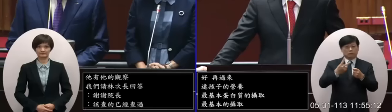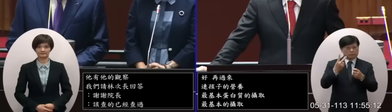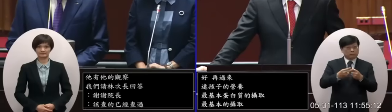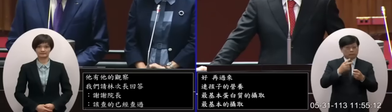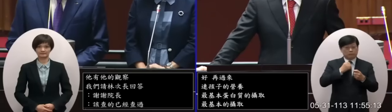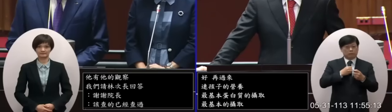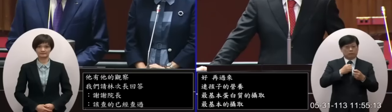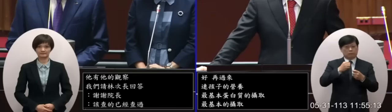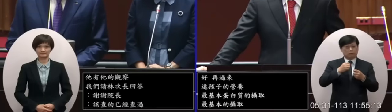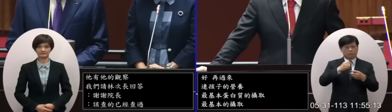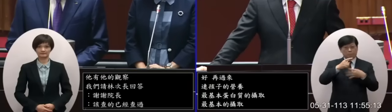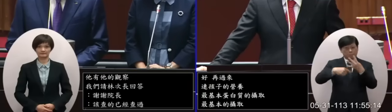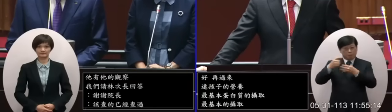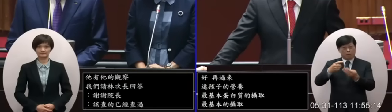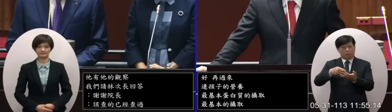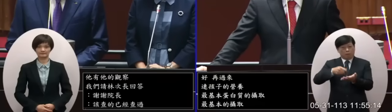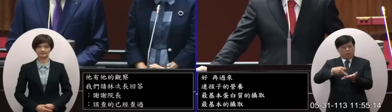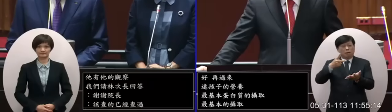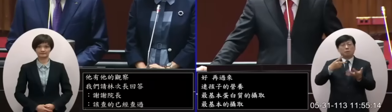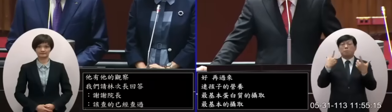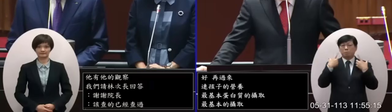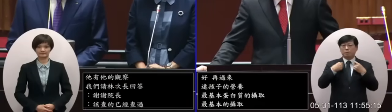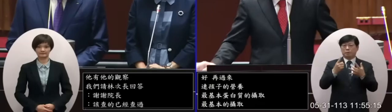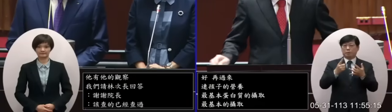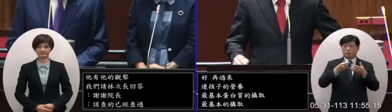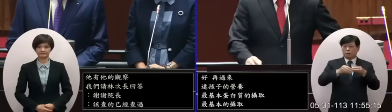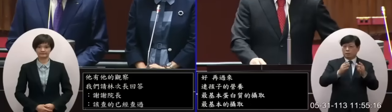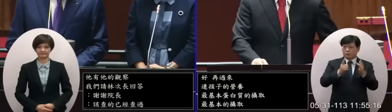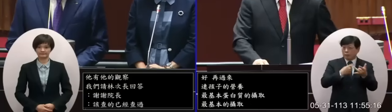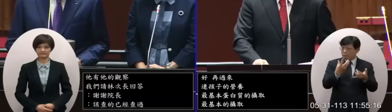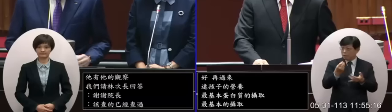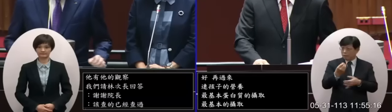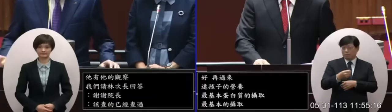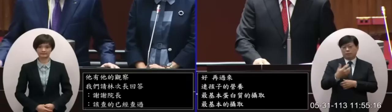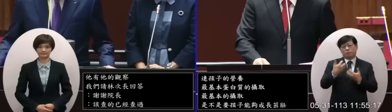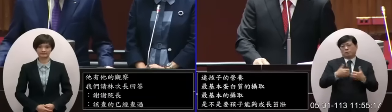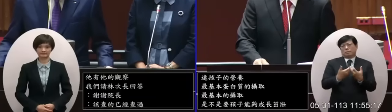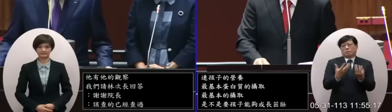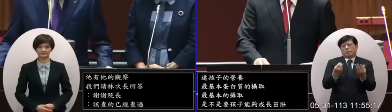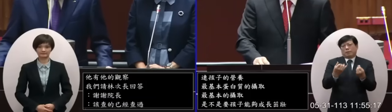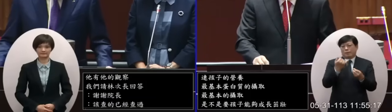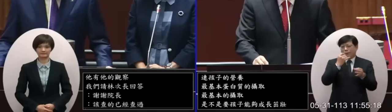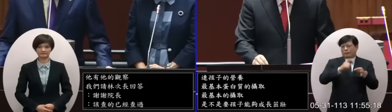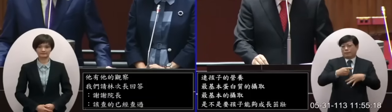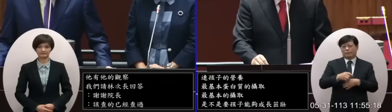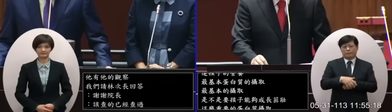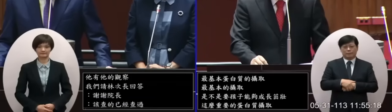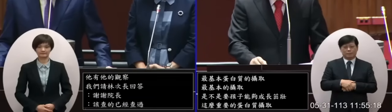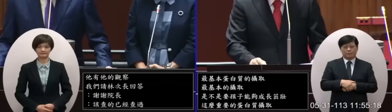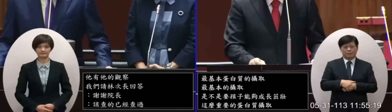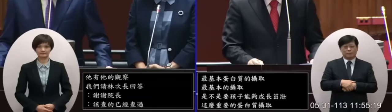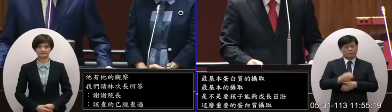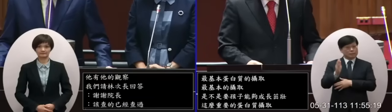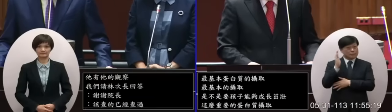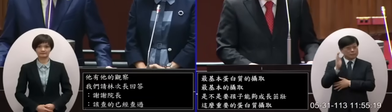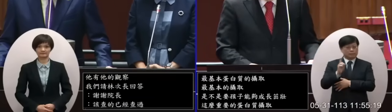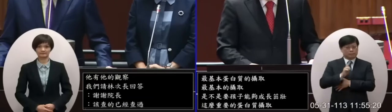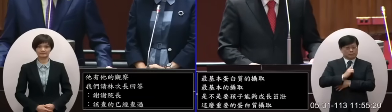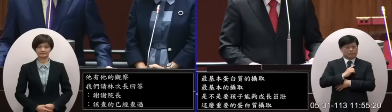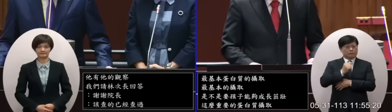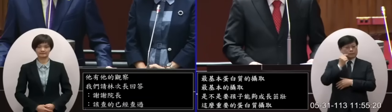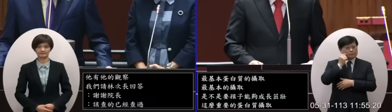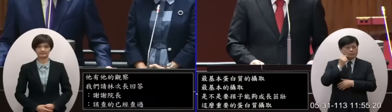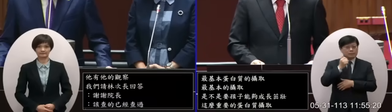2年8季，原来不缺蛋就没有机会啊，来赚钱哈，政府就没有办